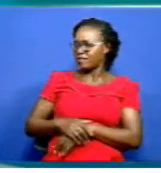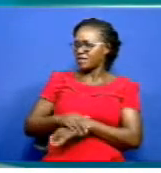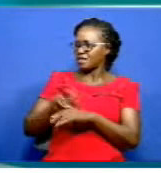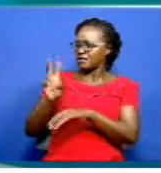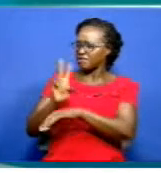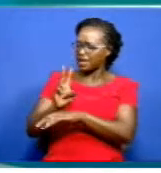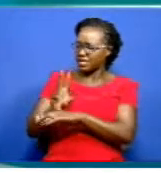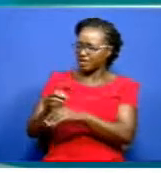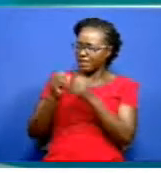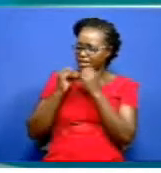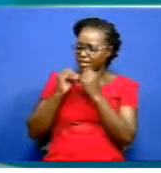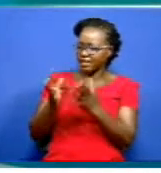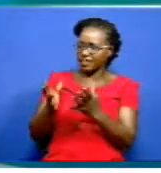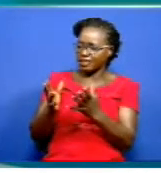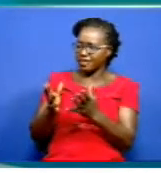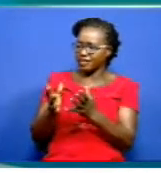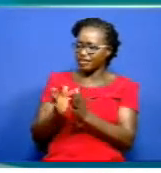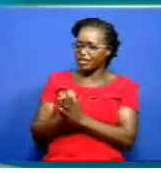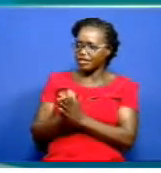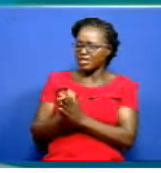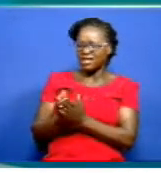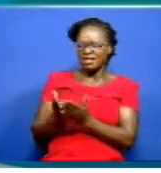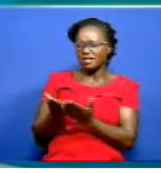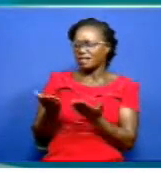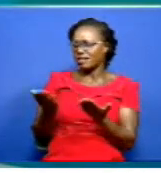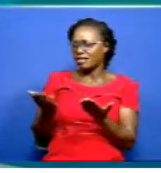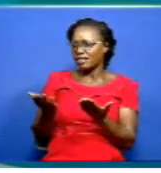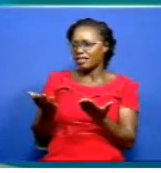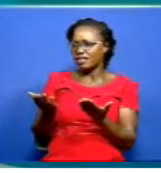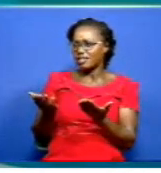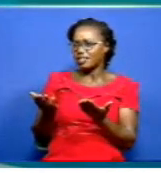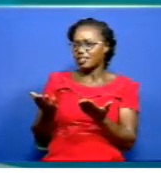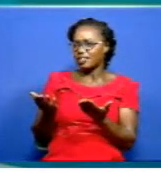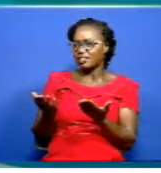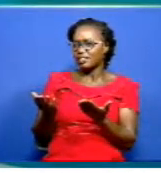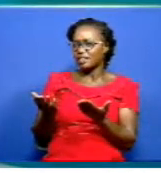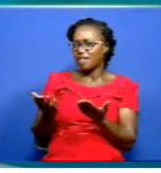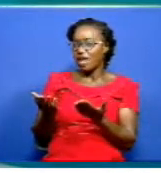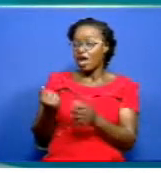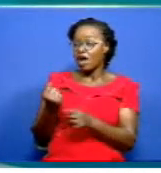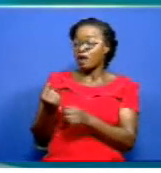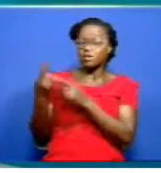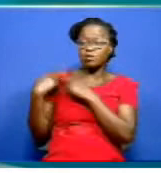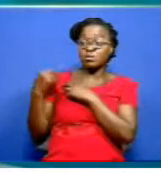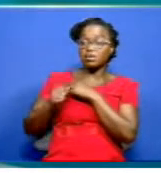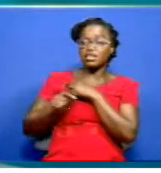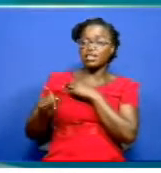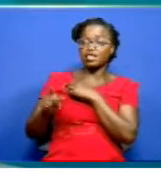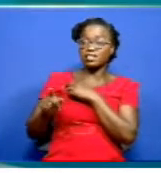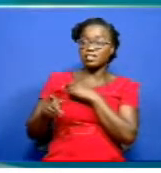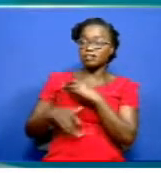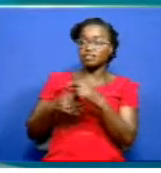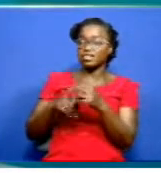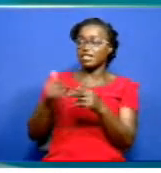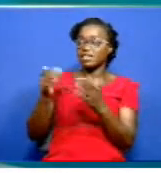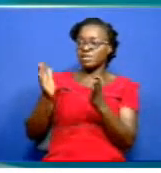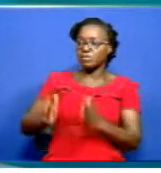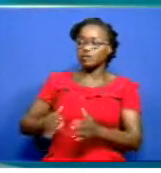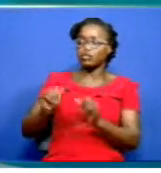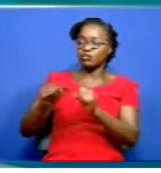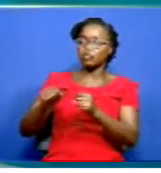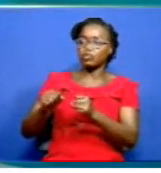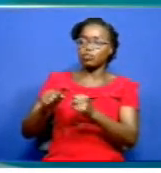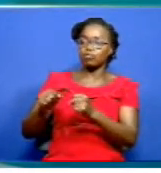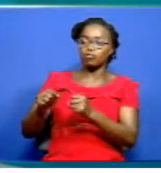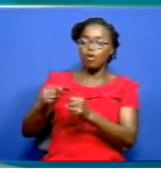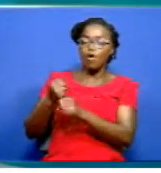maana, haoni hiyo ni kama, nitasema ni kama ni kazi yake. Anaona ni kama kuna mtu mwingine anafaa